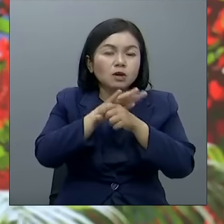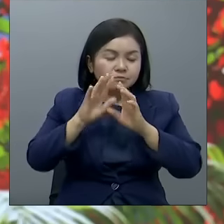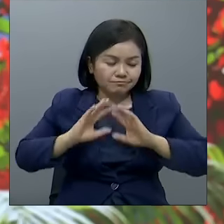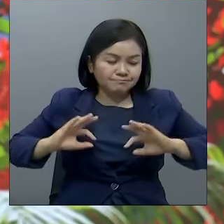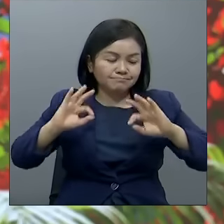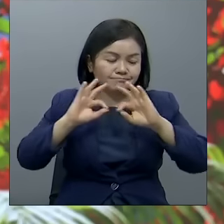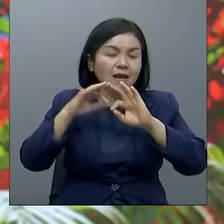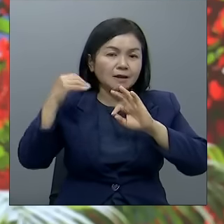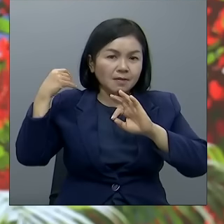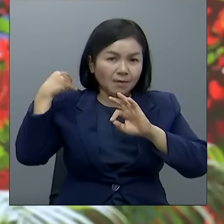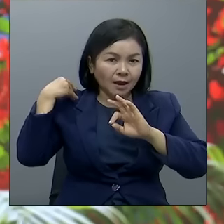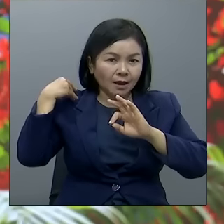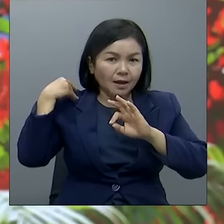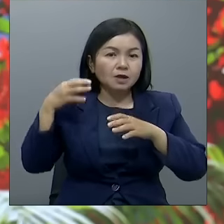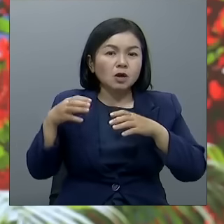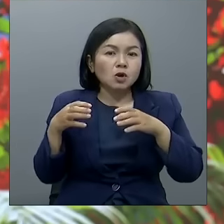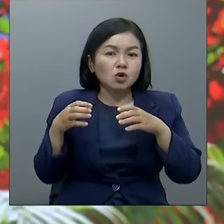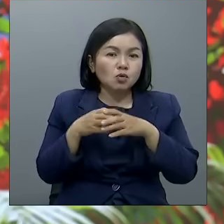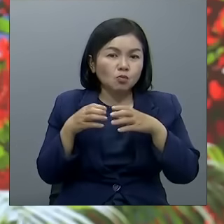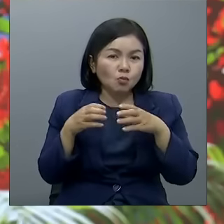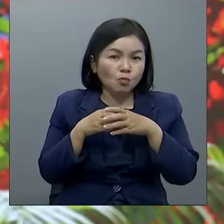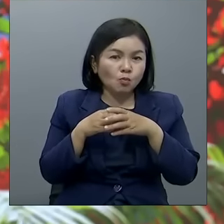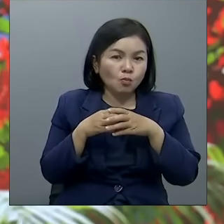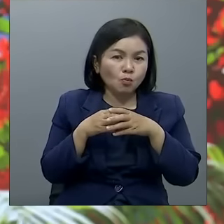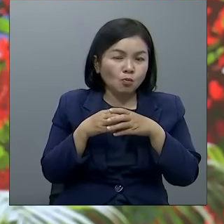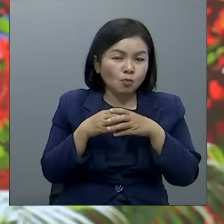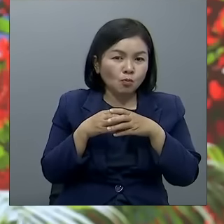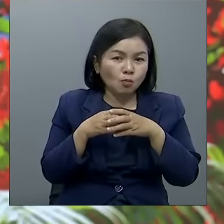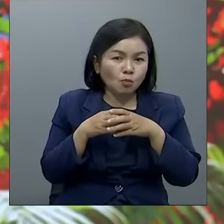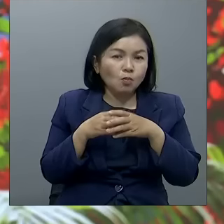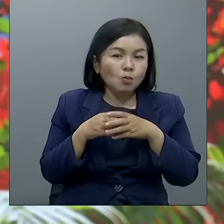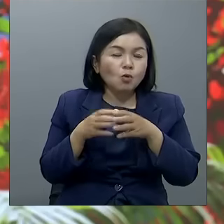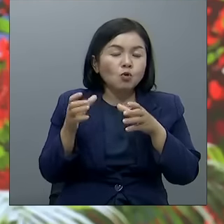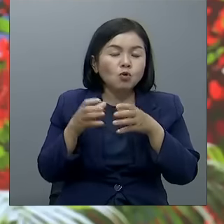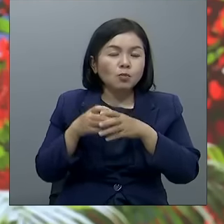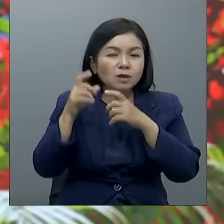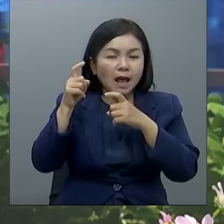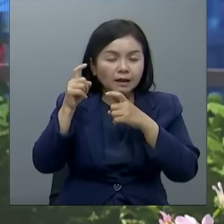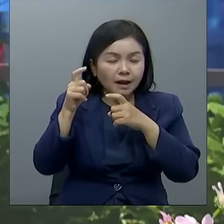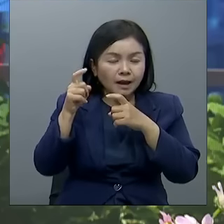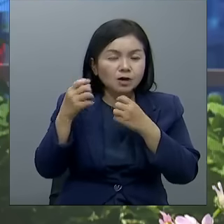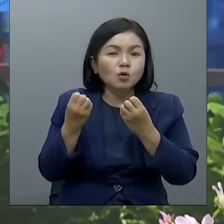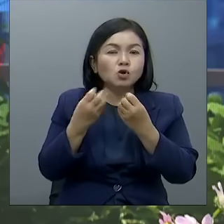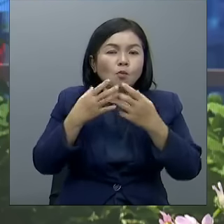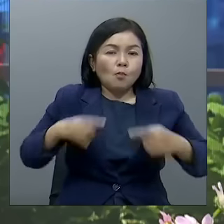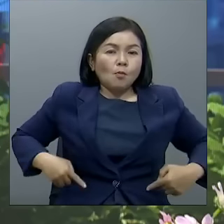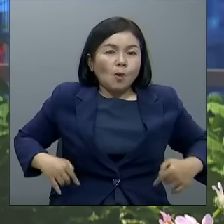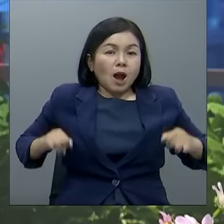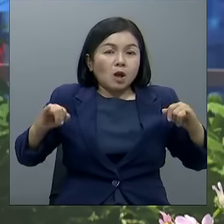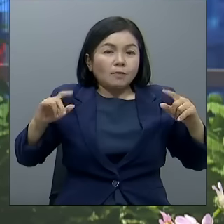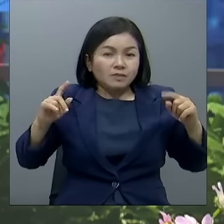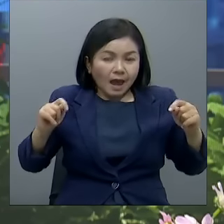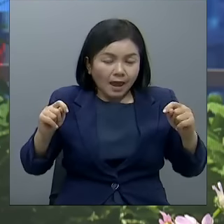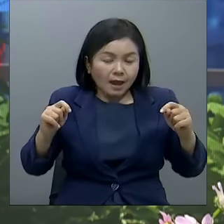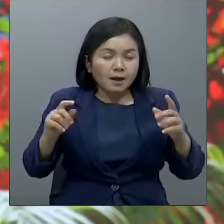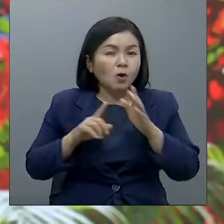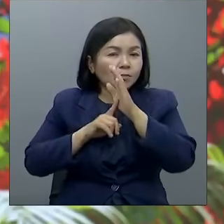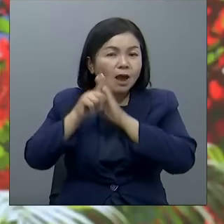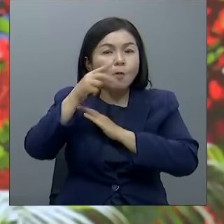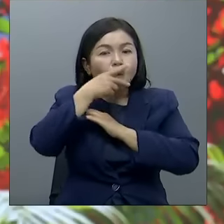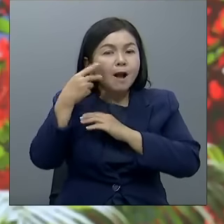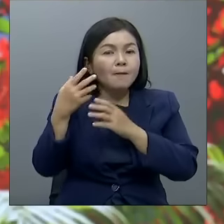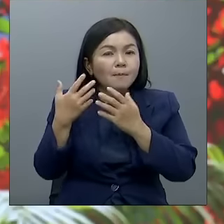ากๆนะครับในกลุ่มผู้ที่มีความเสี่ยงนะครับ ความดันเบาหวานลดเค็ม นะคร ับอย่างที่3ครับ อย่